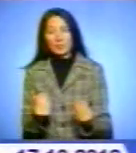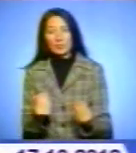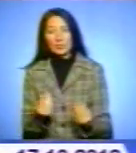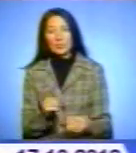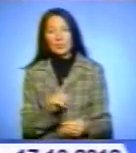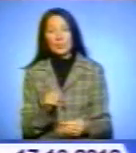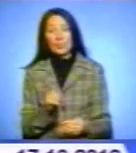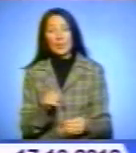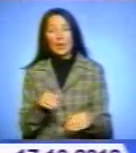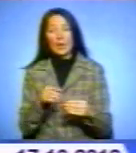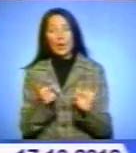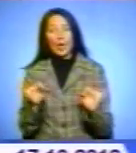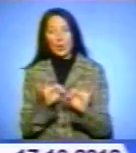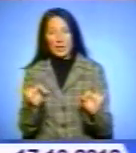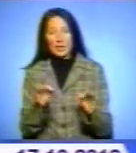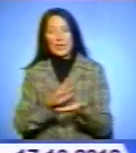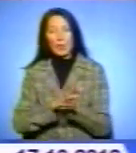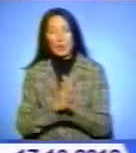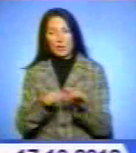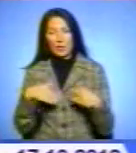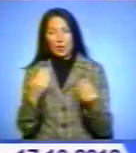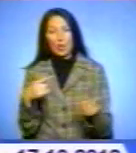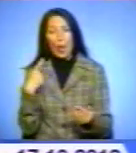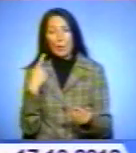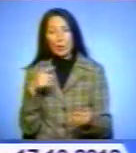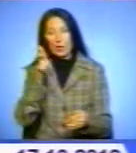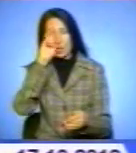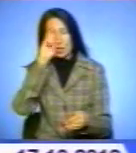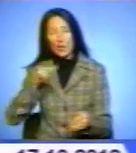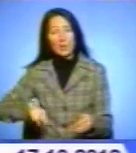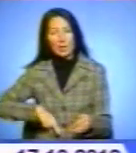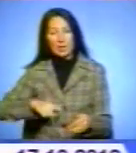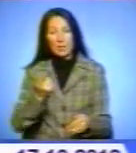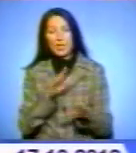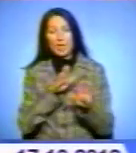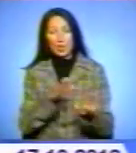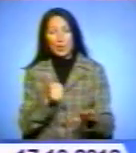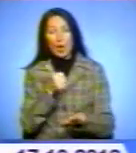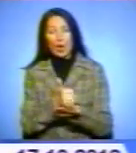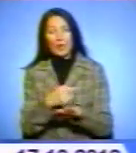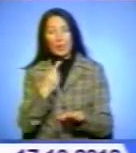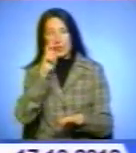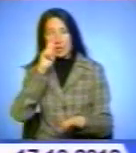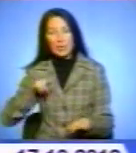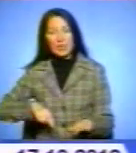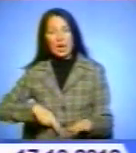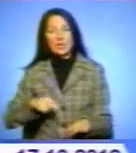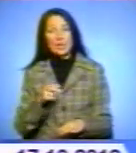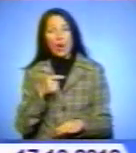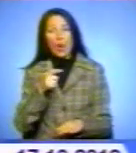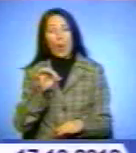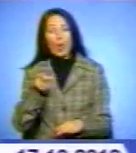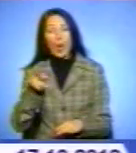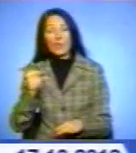Щоб прокоментувати ситуацію, ми звернулися до обласної державної адміністрації. Перший заступник голови обласної державної адміністрації Микола Головач